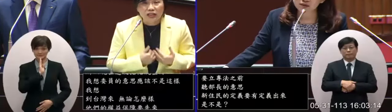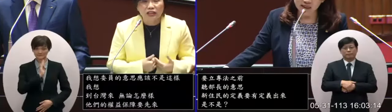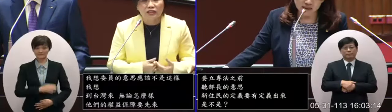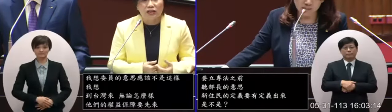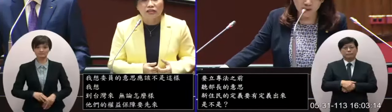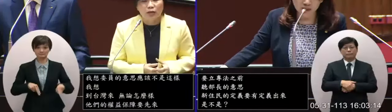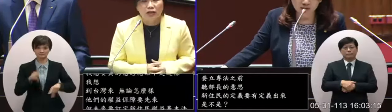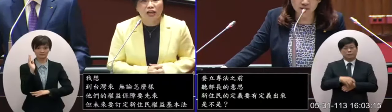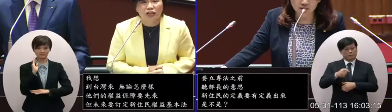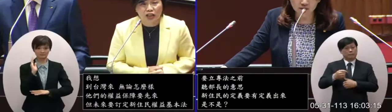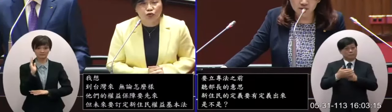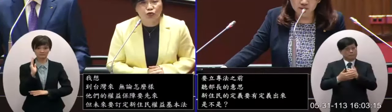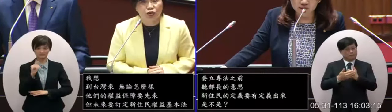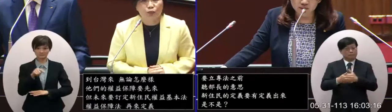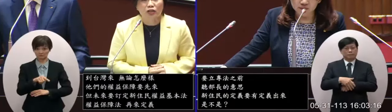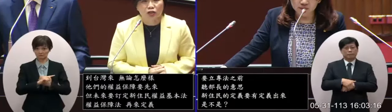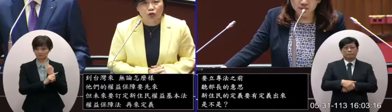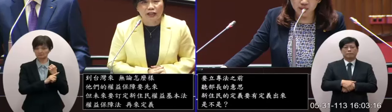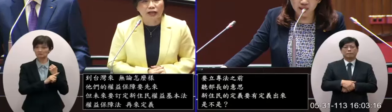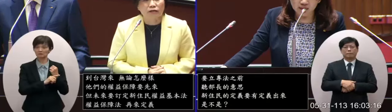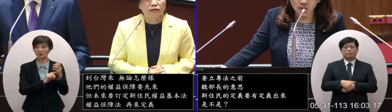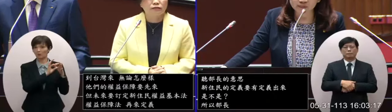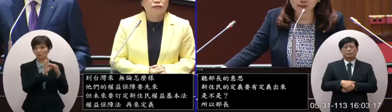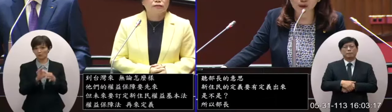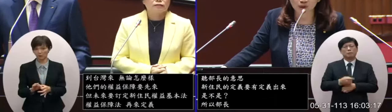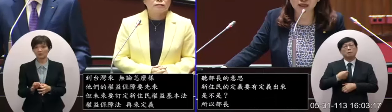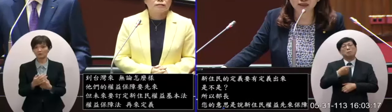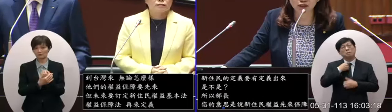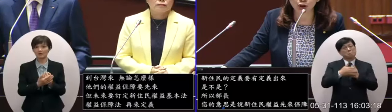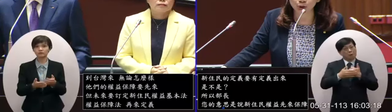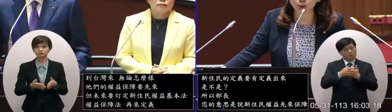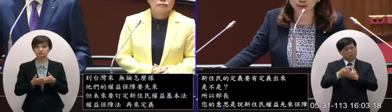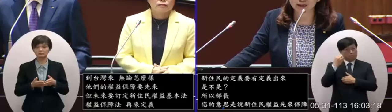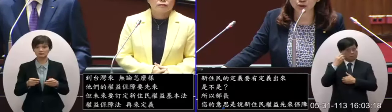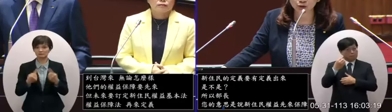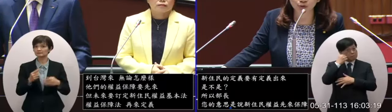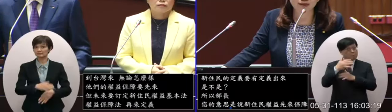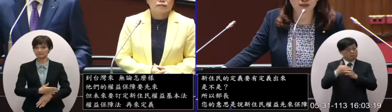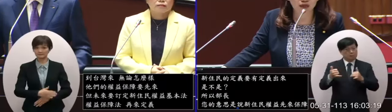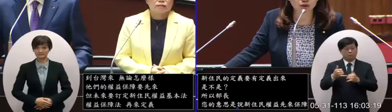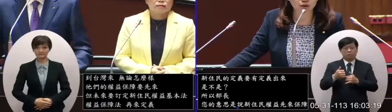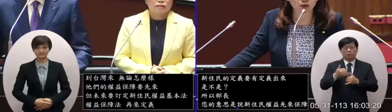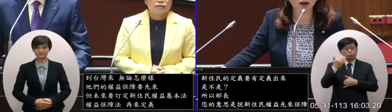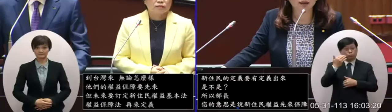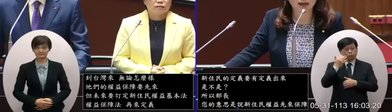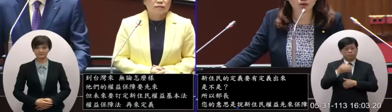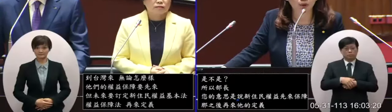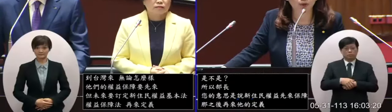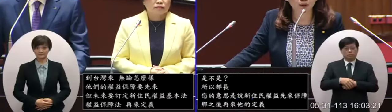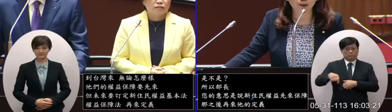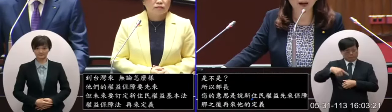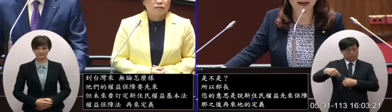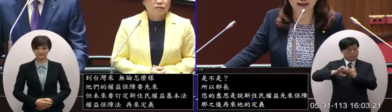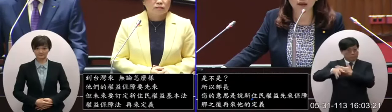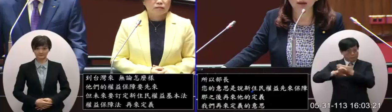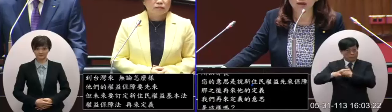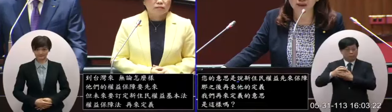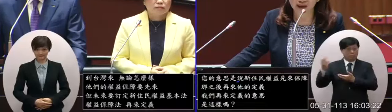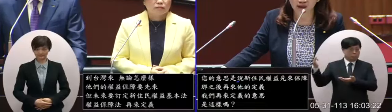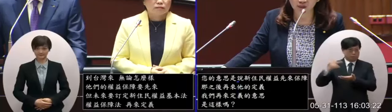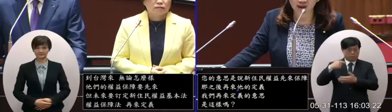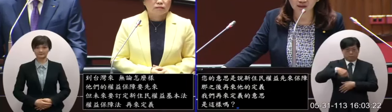们行政立场 上面，在这个保障 它是延续的，不可能断掉。 那我们要保障的新住民，就是说只要是说他从国外来